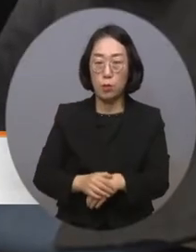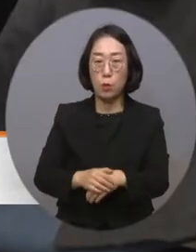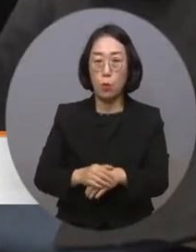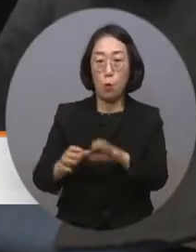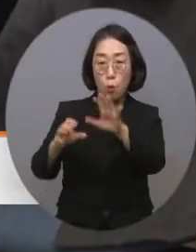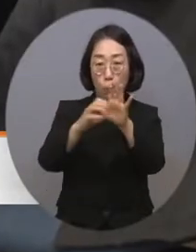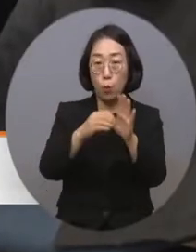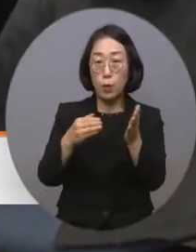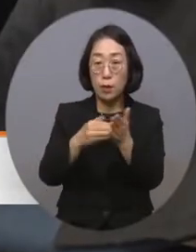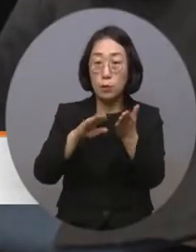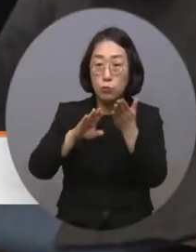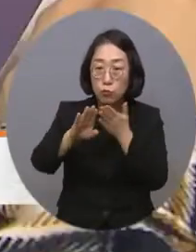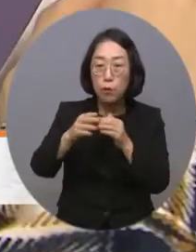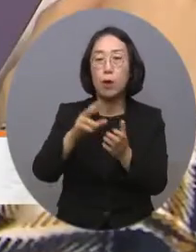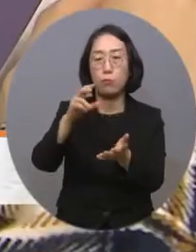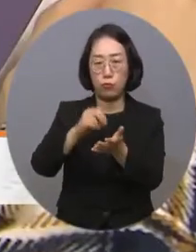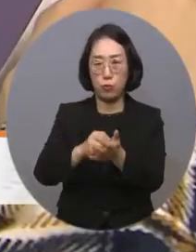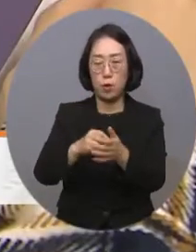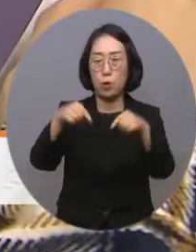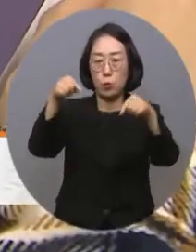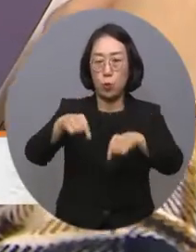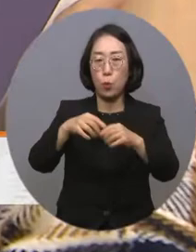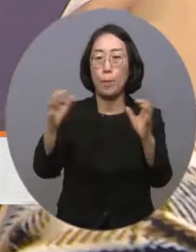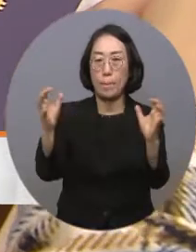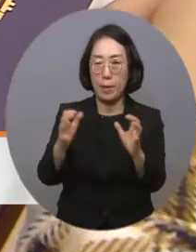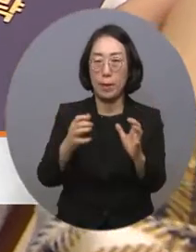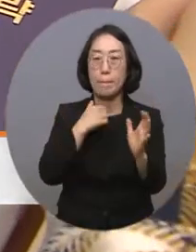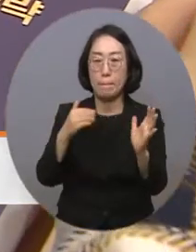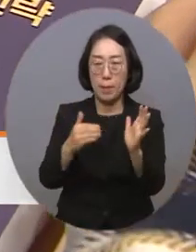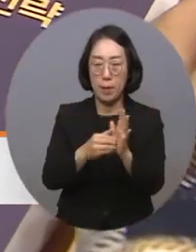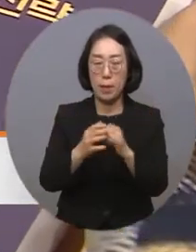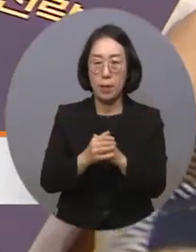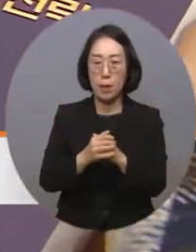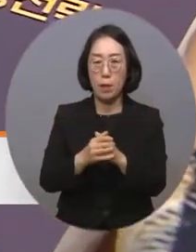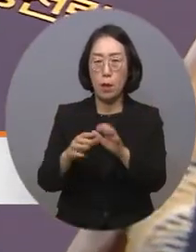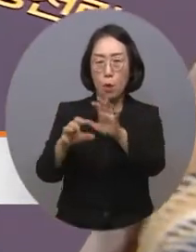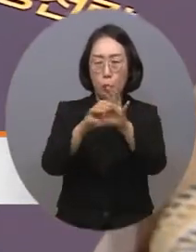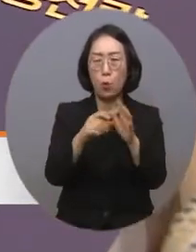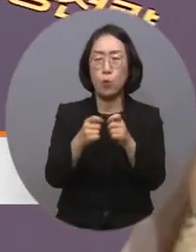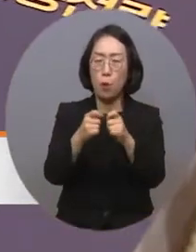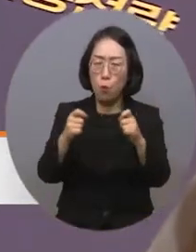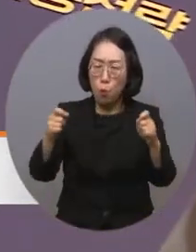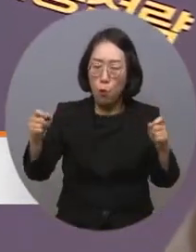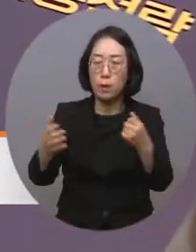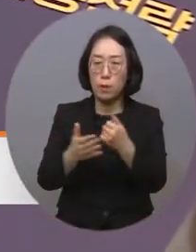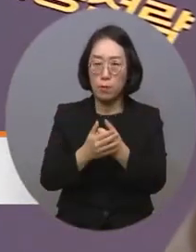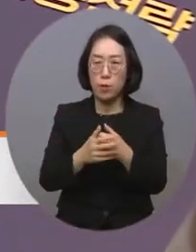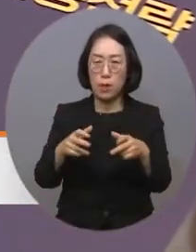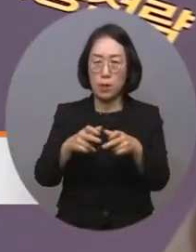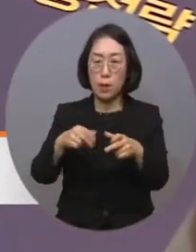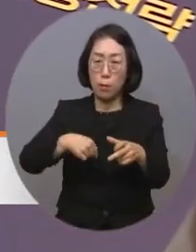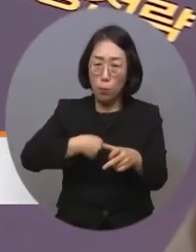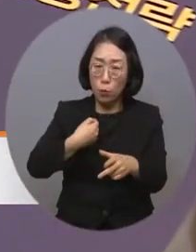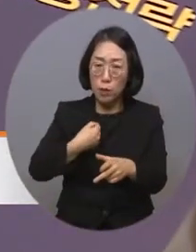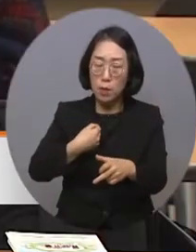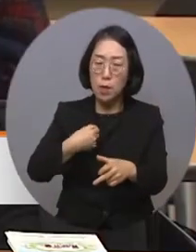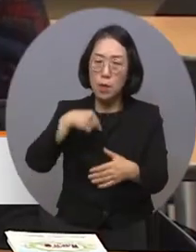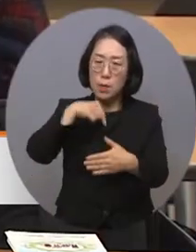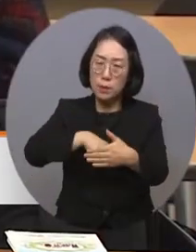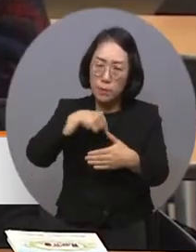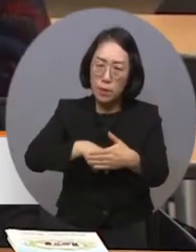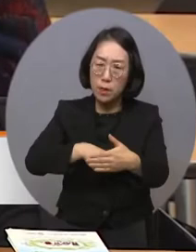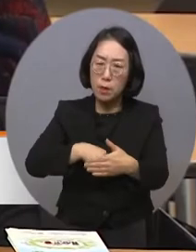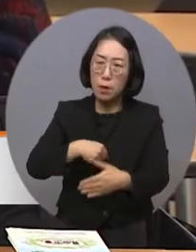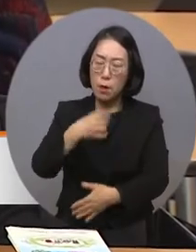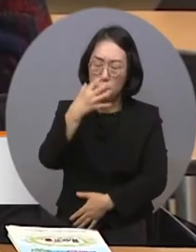전략 토론회를 열었습니다. 이번 토론회는 코로나19 장기화로 장애인 당사자가 겪는 심리적 어려움을 해소하기 위해